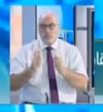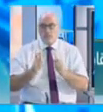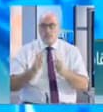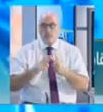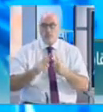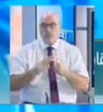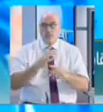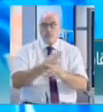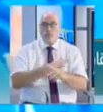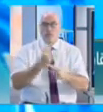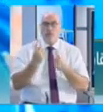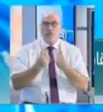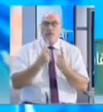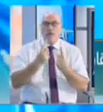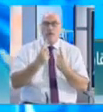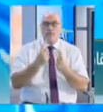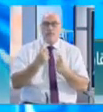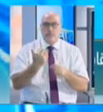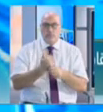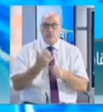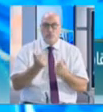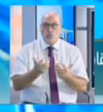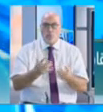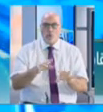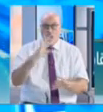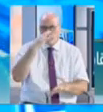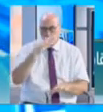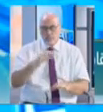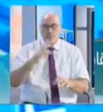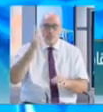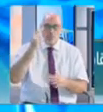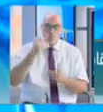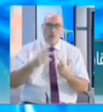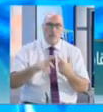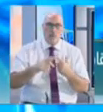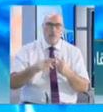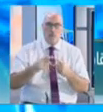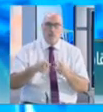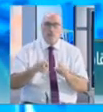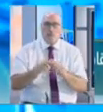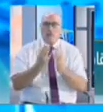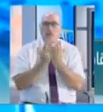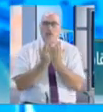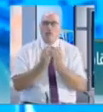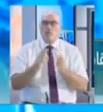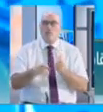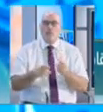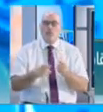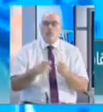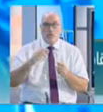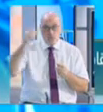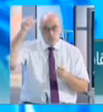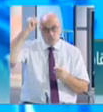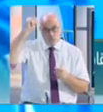وعشية الذكرى وبالمناسبة سطرت عدة ندوات ومحاضرات تاريخية وكذا تلاوة فاتحة الكتاب والترحم